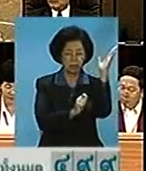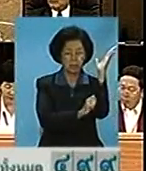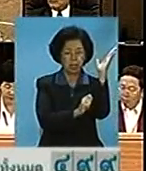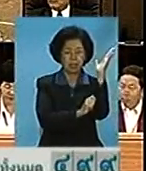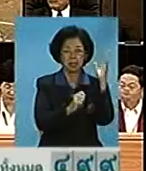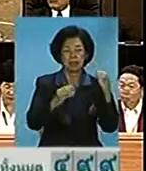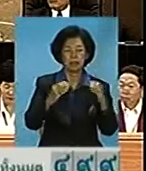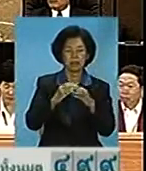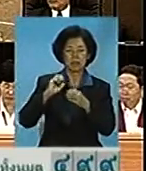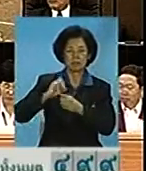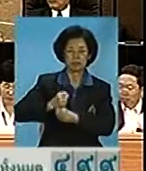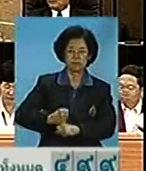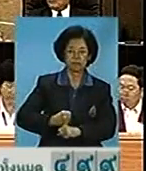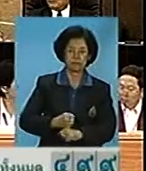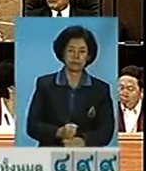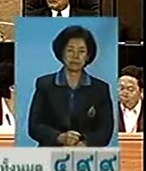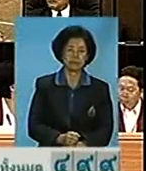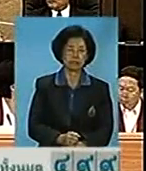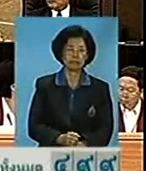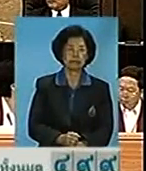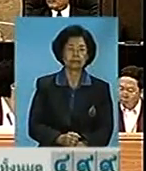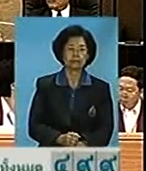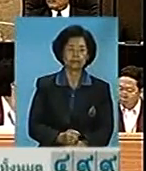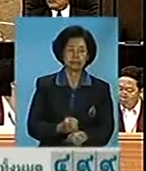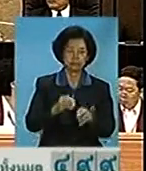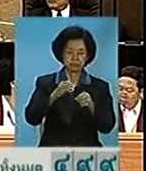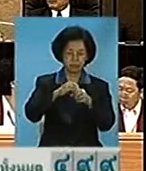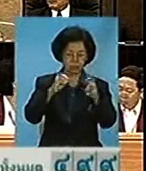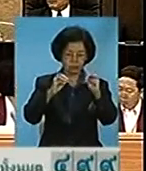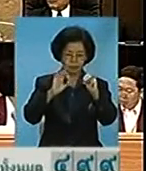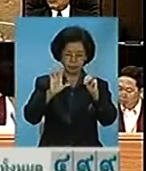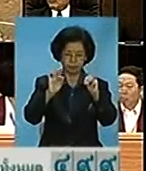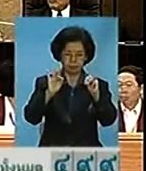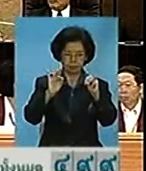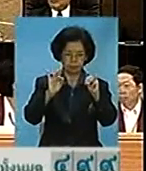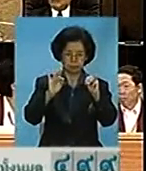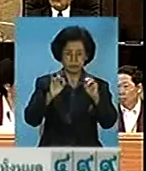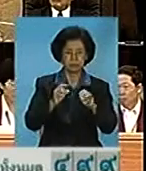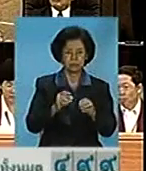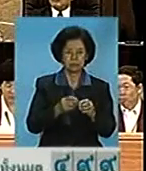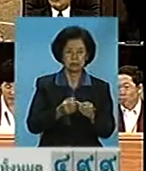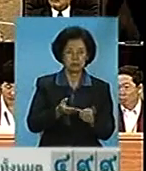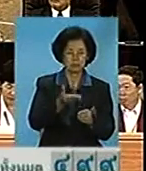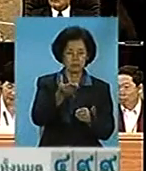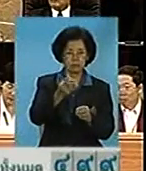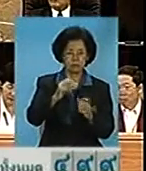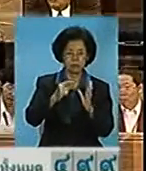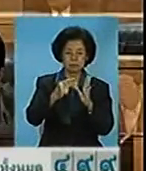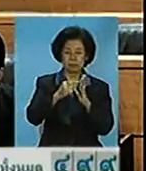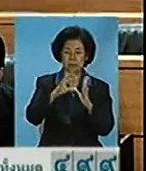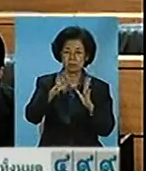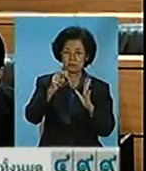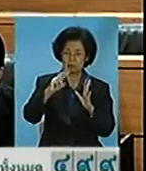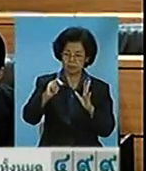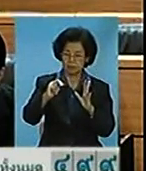ตย์ท่านประธานครับในมาตรา8ตามที่ท่านเชนเทือกสุบรรณได้อภิปรายไปแล้